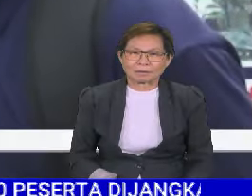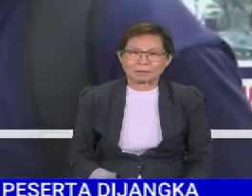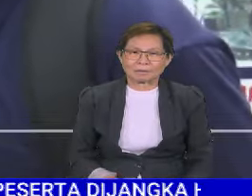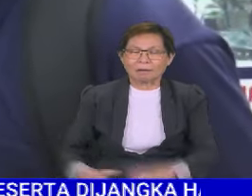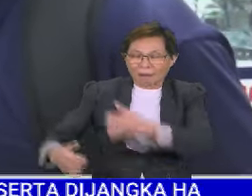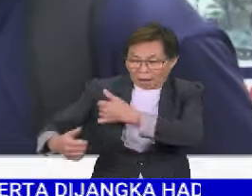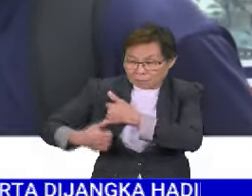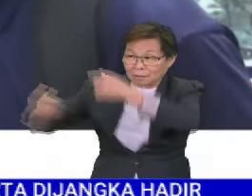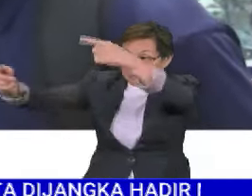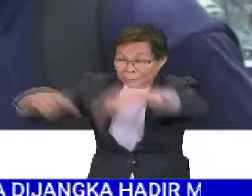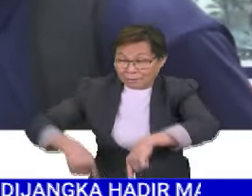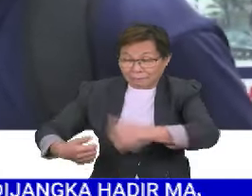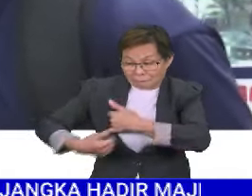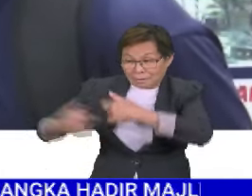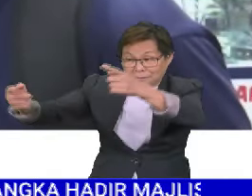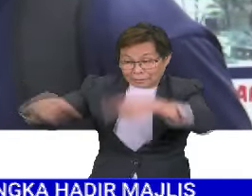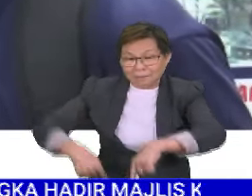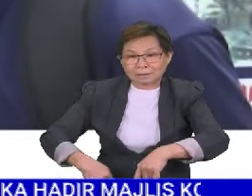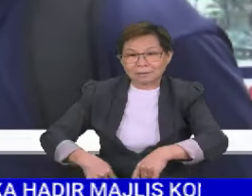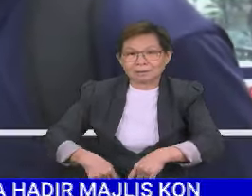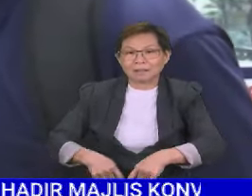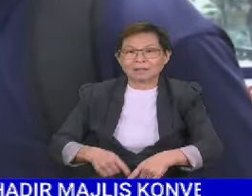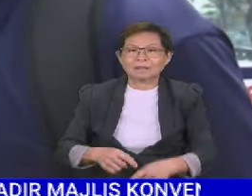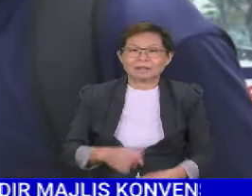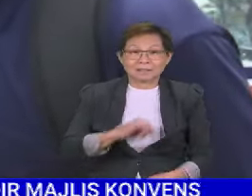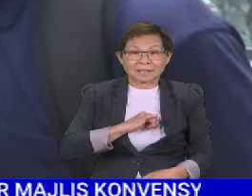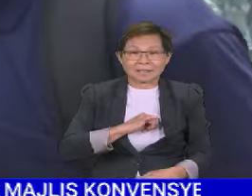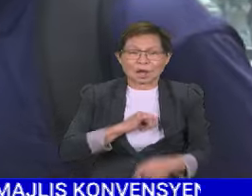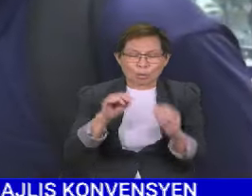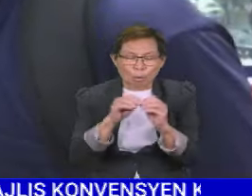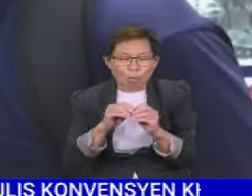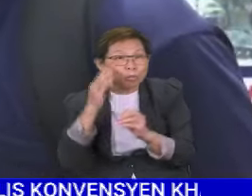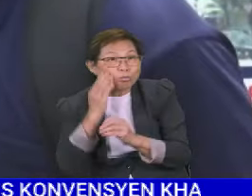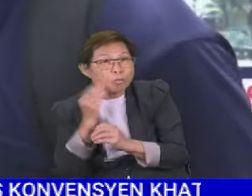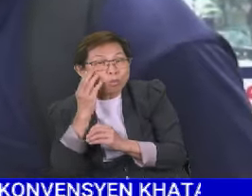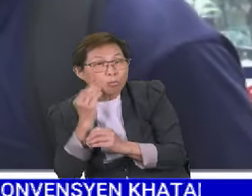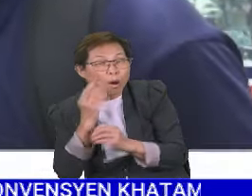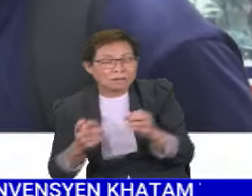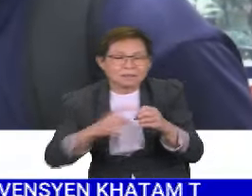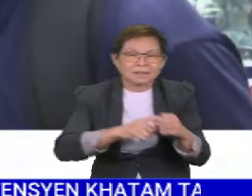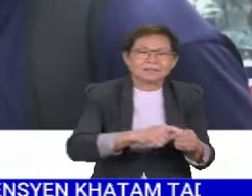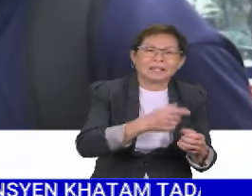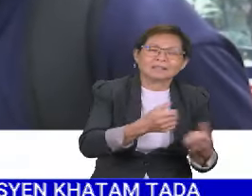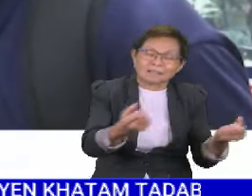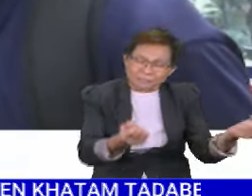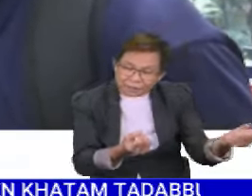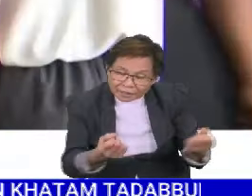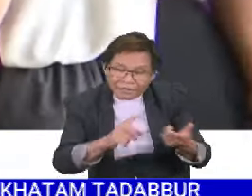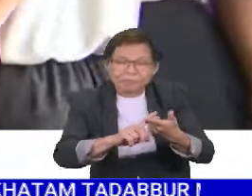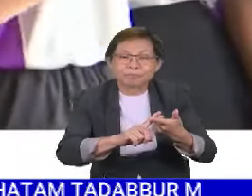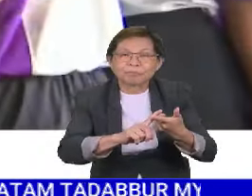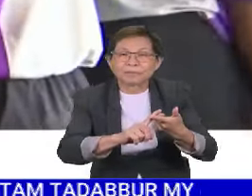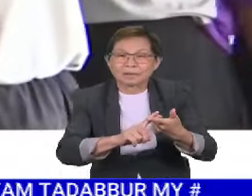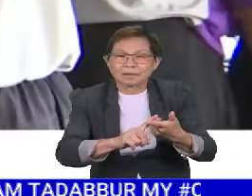Kedatangan tentera darat ni membuatkan saya lebih berpengalaman tentang aset-aset kenderaan